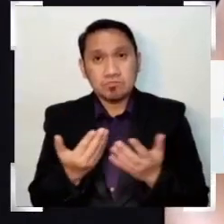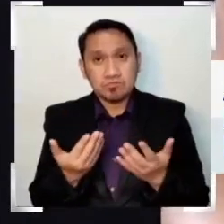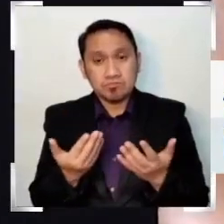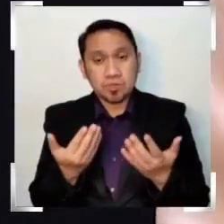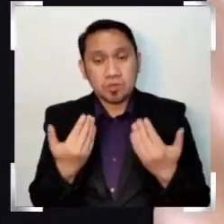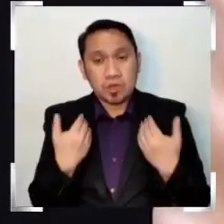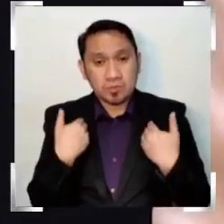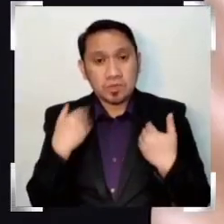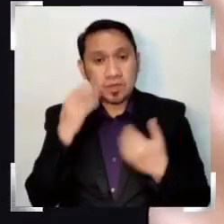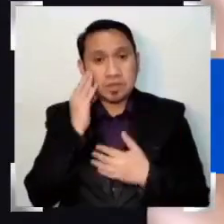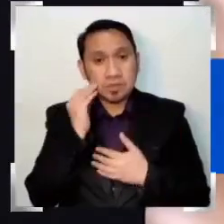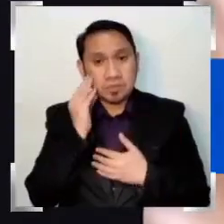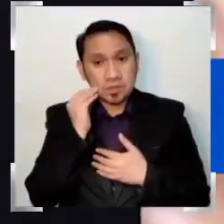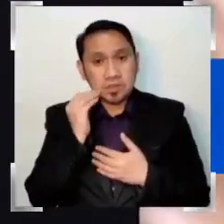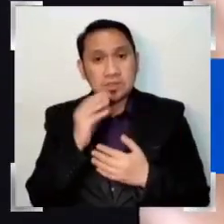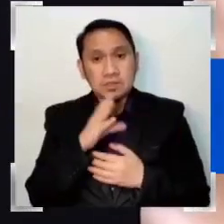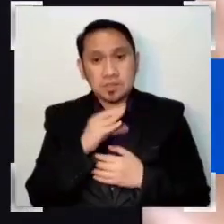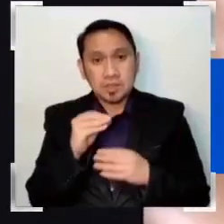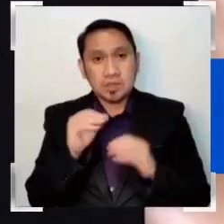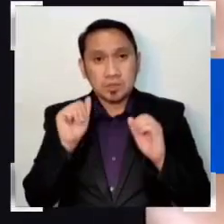and